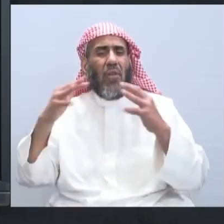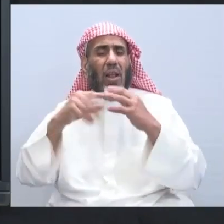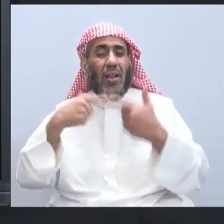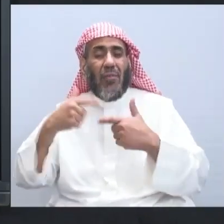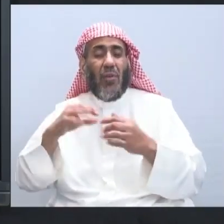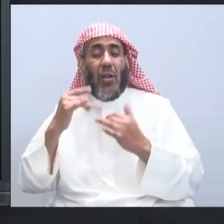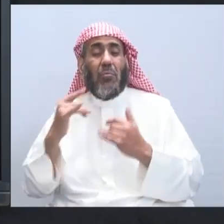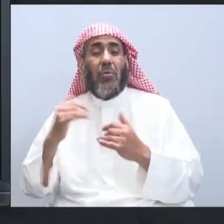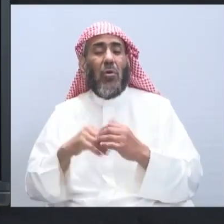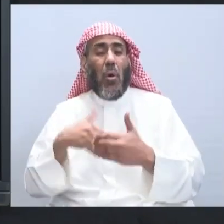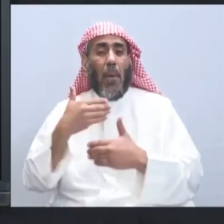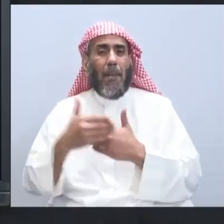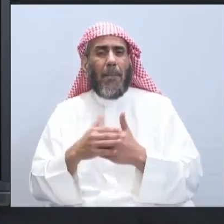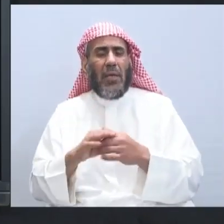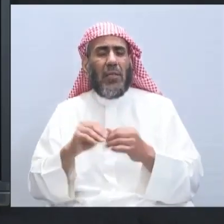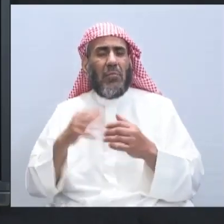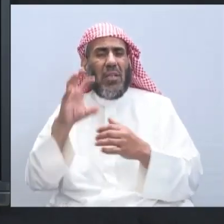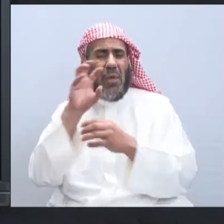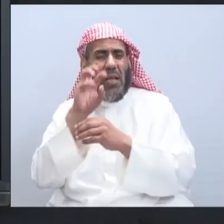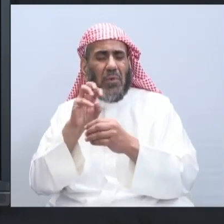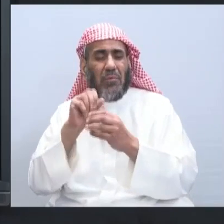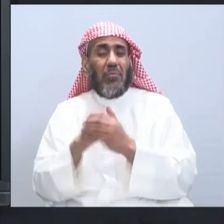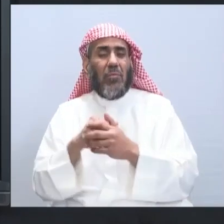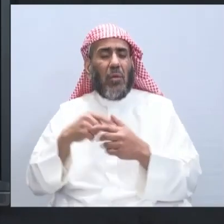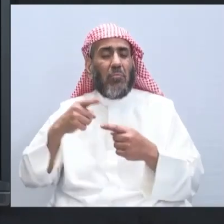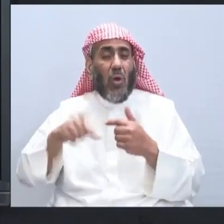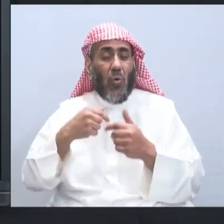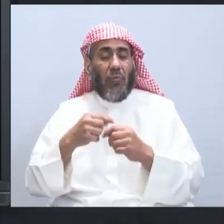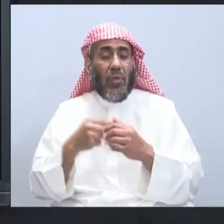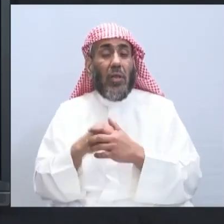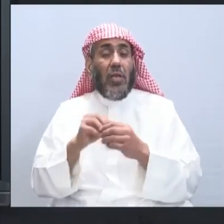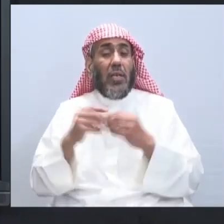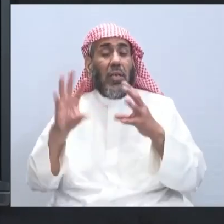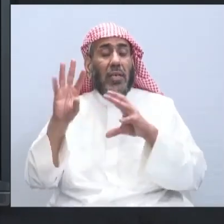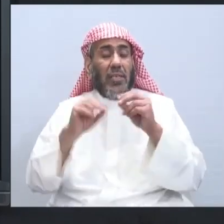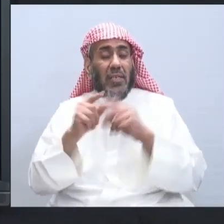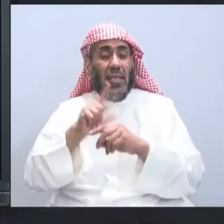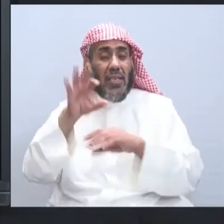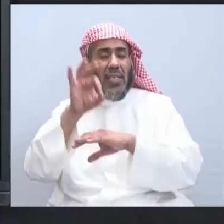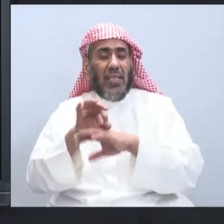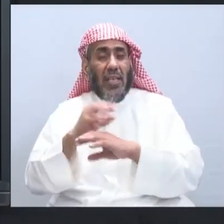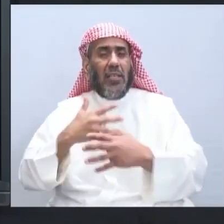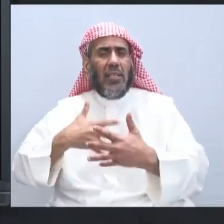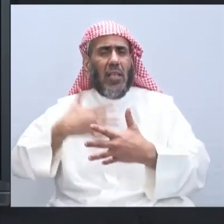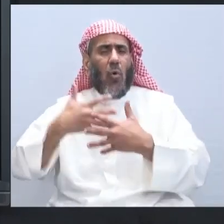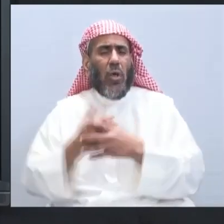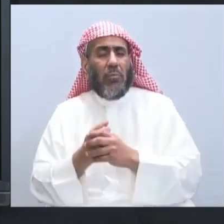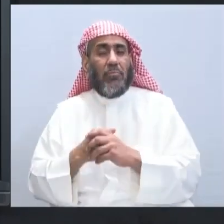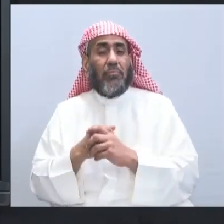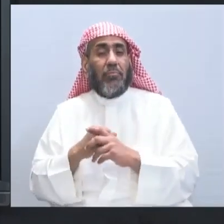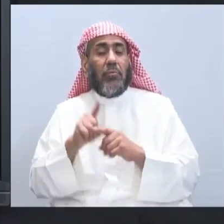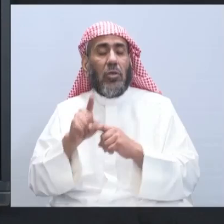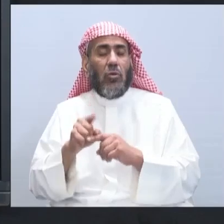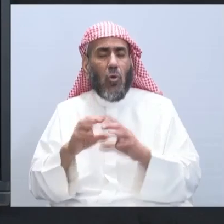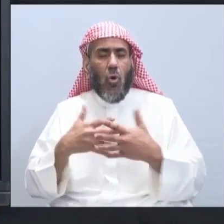العربي في المسامره بعد ابوعيده مغيب الشمس يبدون في ذكر طبعا القصه من الانسان تستهويه في القصه فلذلك